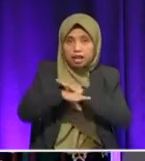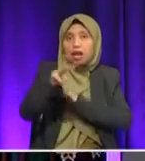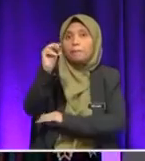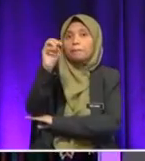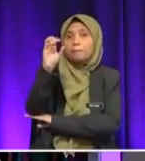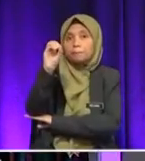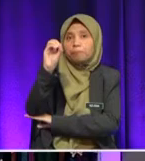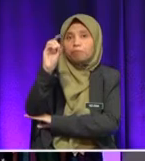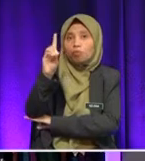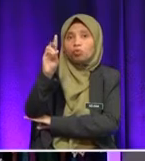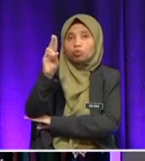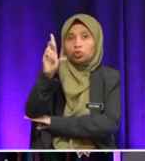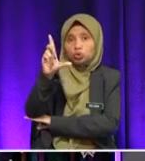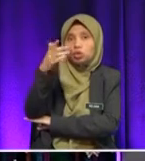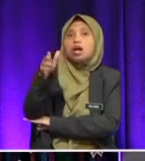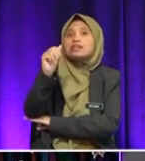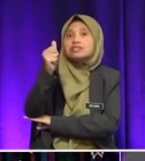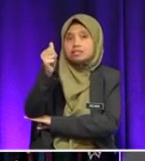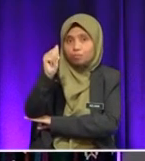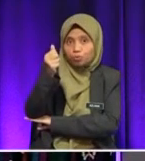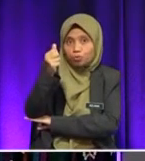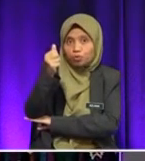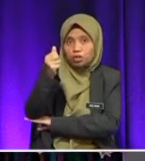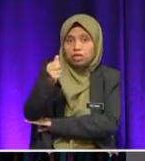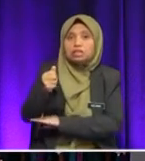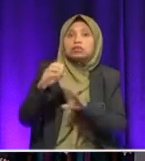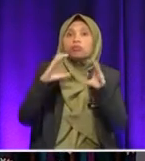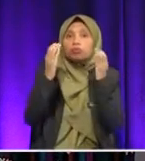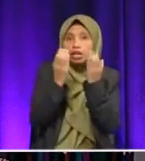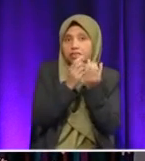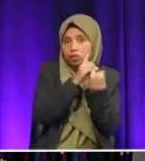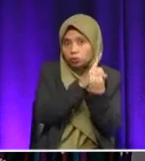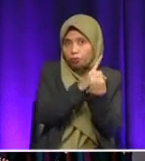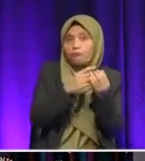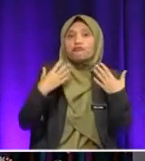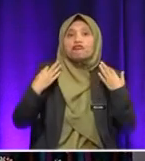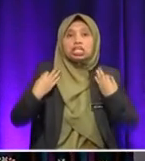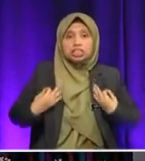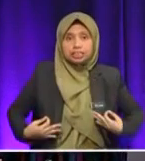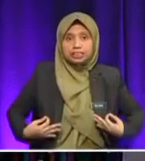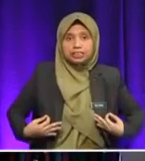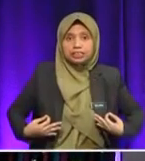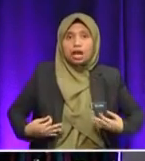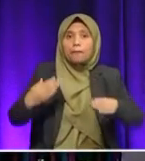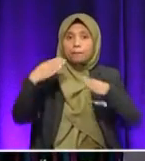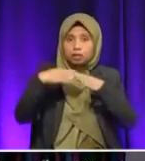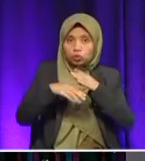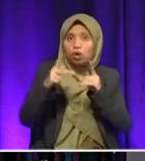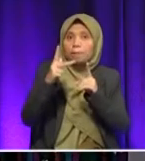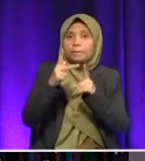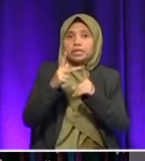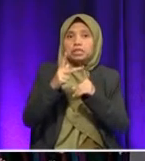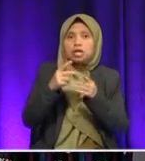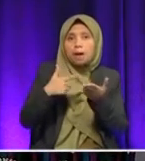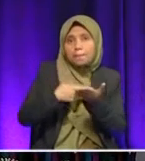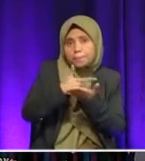pakaian kita lihat tadi adalah ketik fashion ketik fashion terbagi kepada empat sebanyak itu masuk kuliah kepada-mu